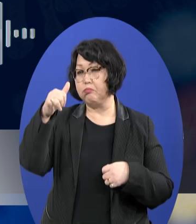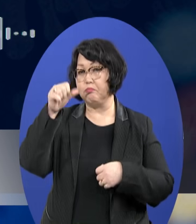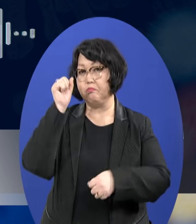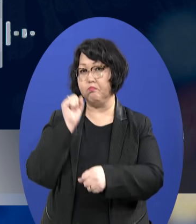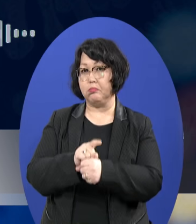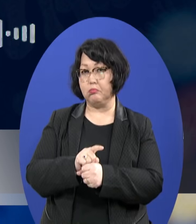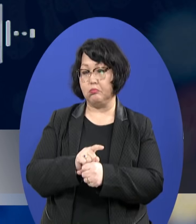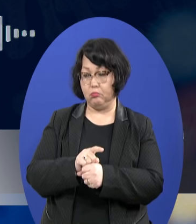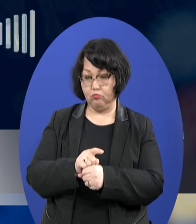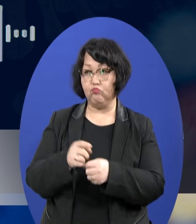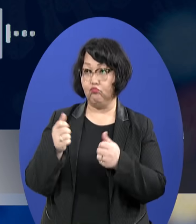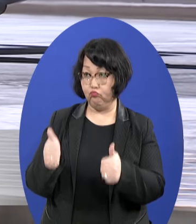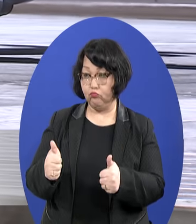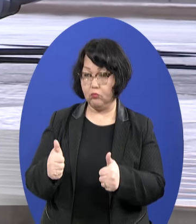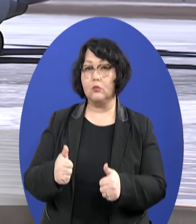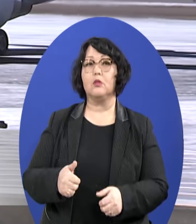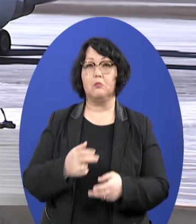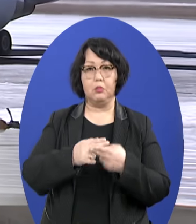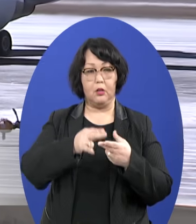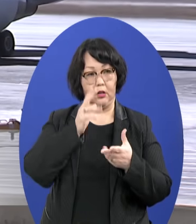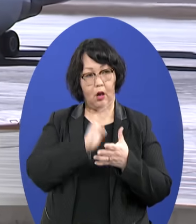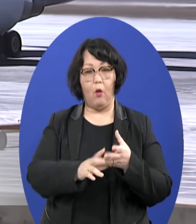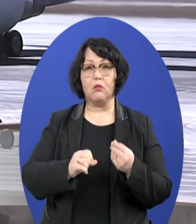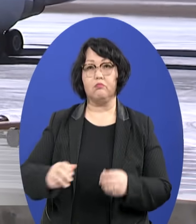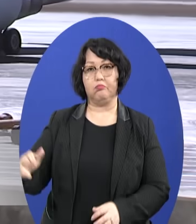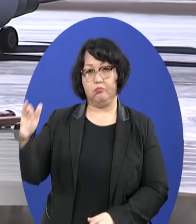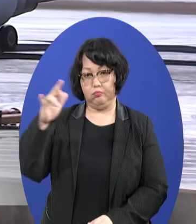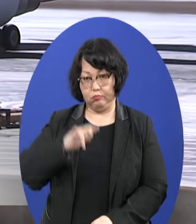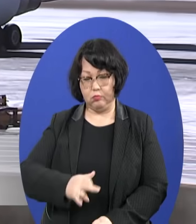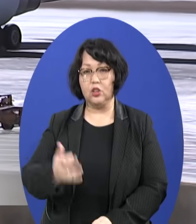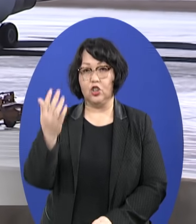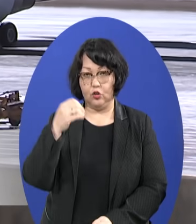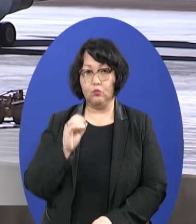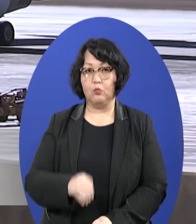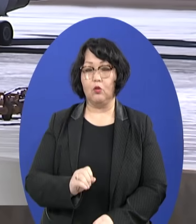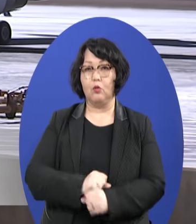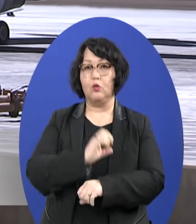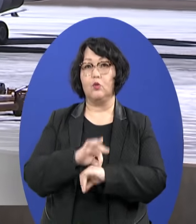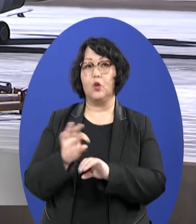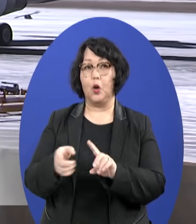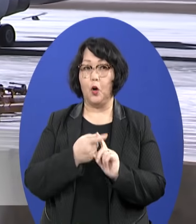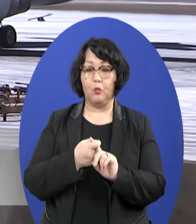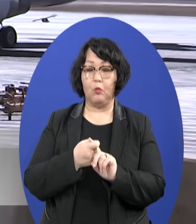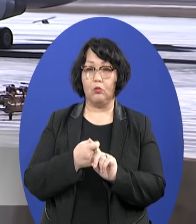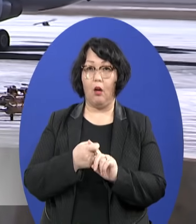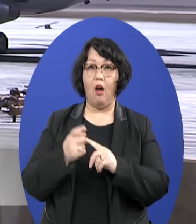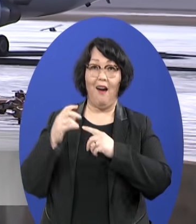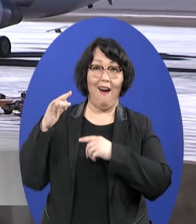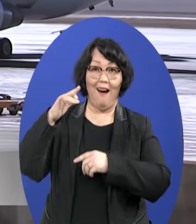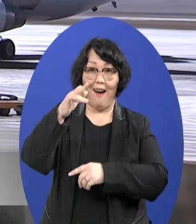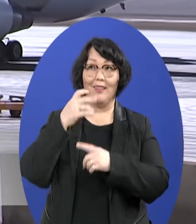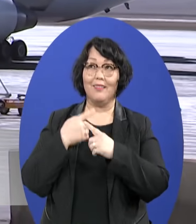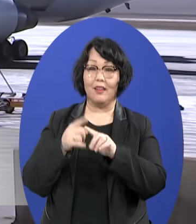унагаа тусгаарлах үйл ажиллагаа тохион байгуулагч. Сар тахлын нөхцөл байдлыг харгалзаад манаус Вишаттагаар агарын хилээ нээх зорилго